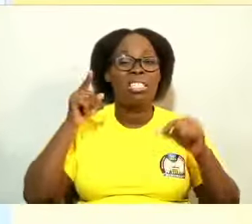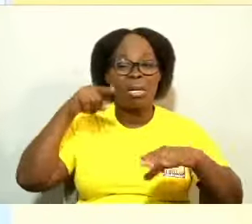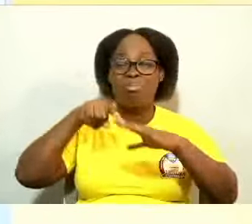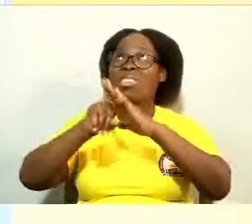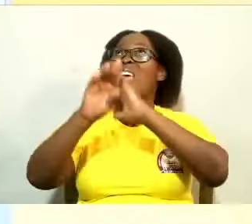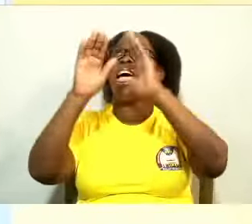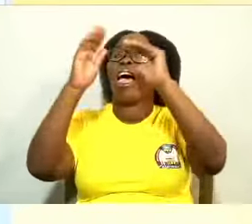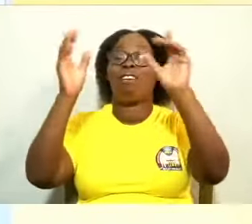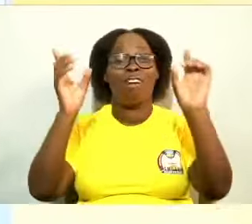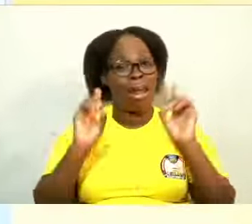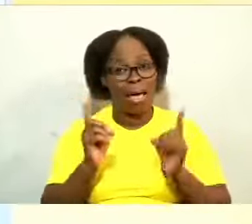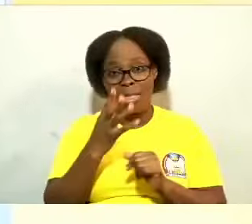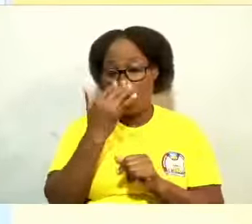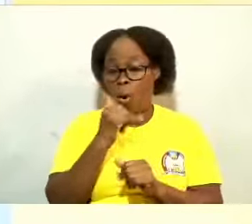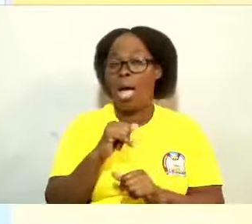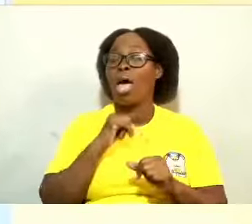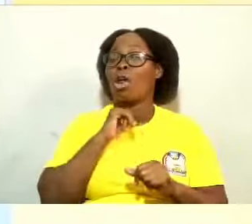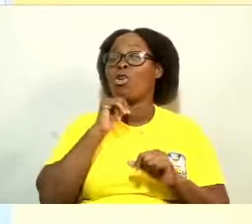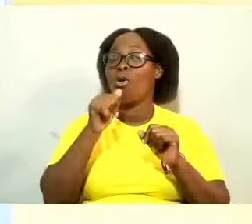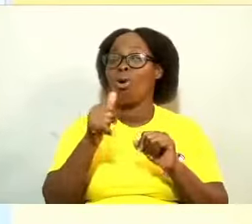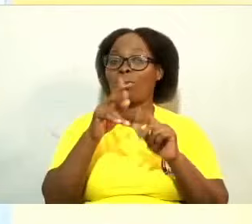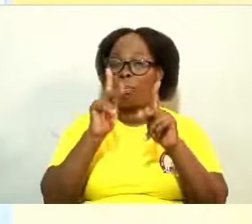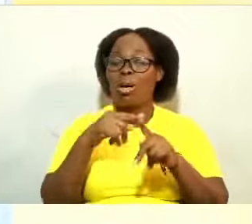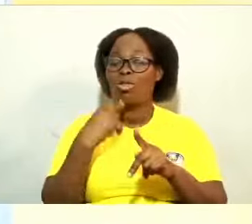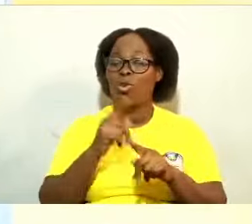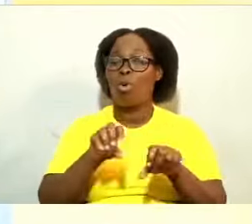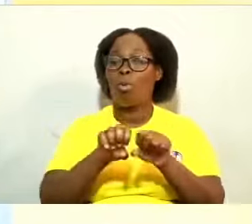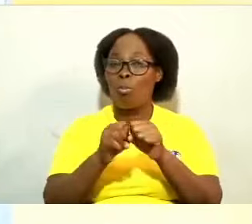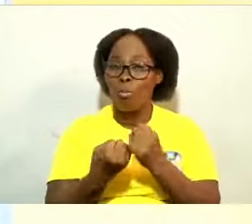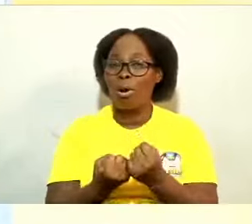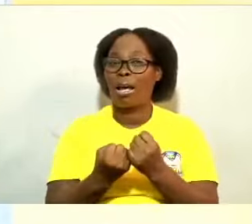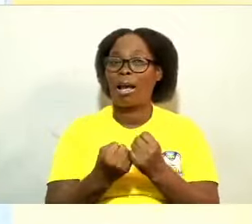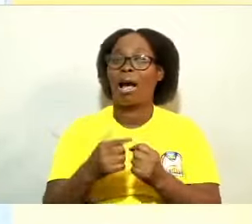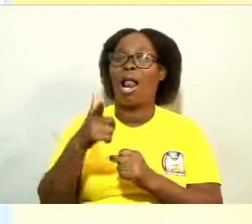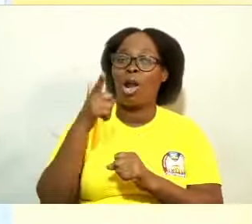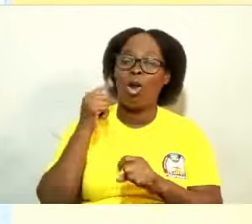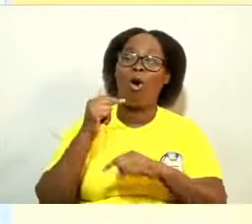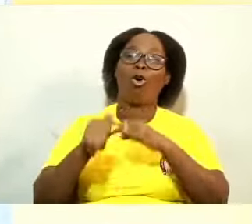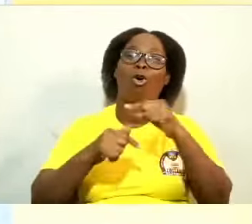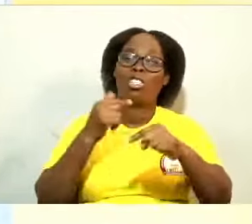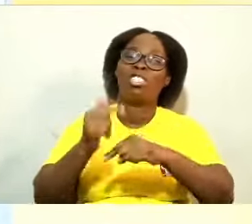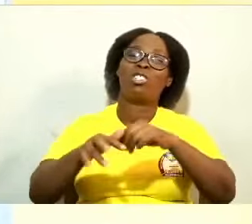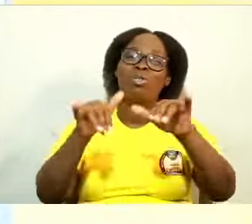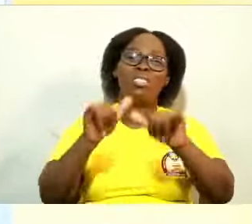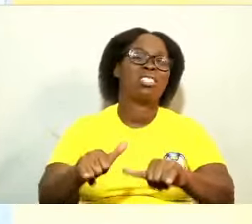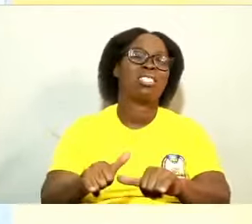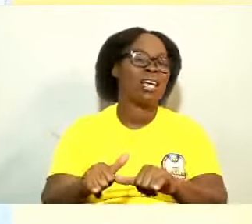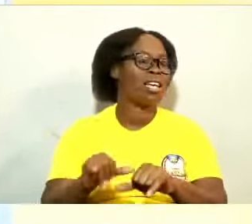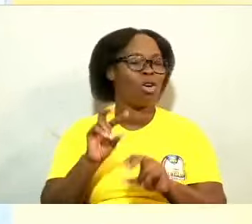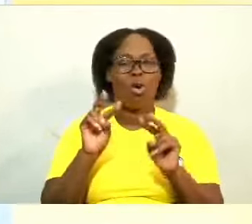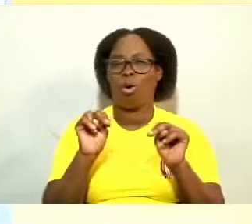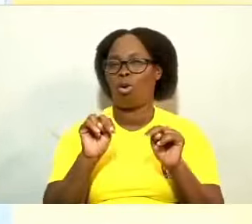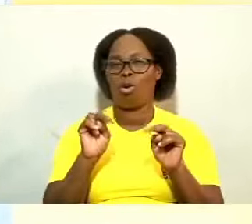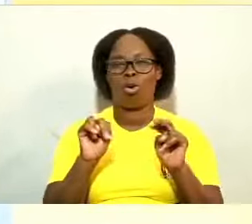mbinguni. Maana hakuna anayevunja katiba ya nchi yoyote akaendelea kuwa raia wa nchi hiyo. Kuna?